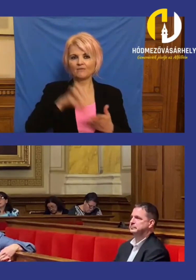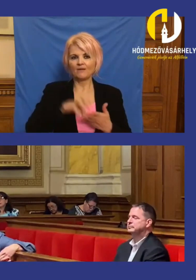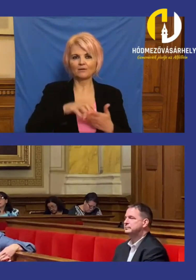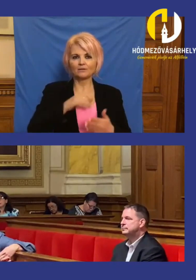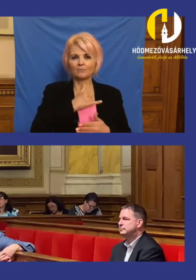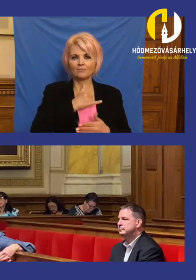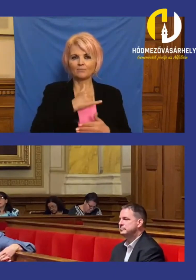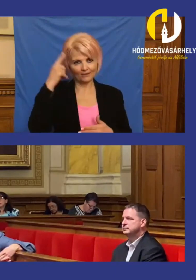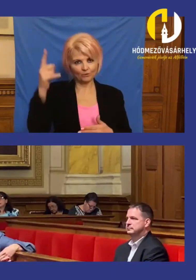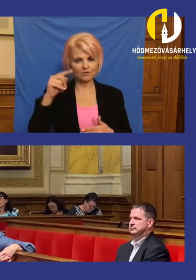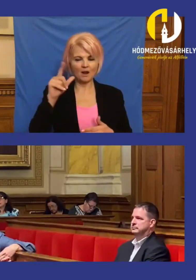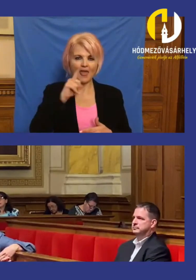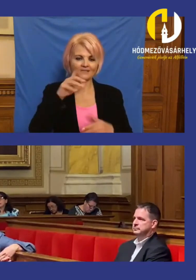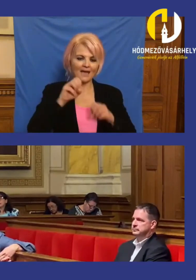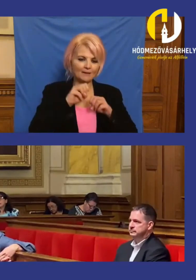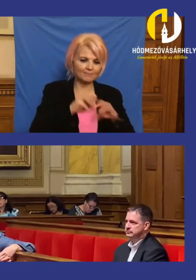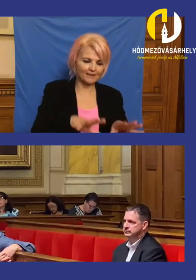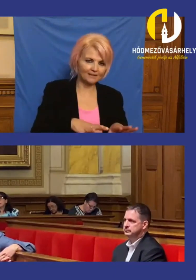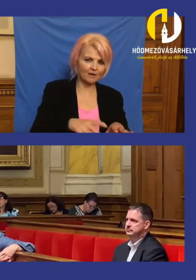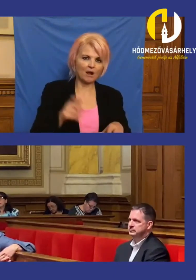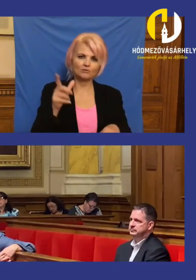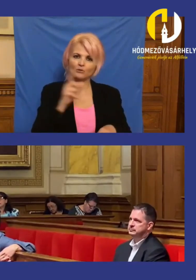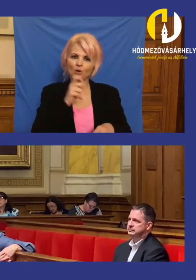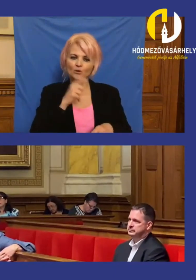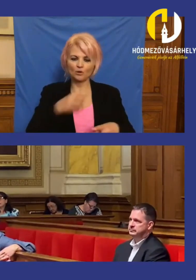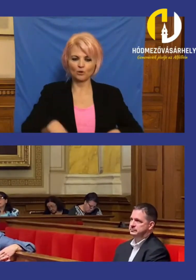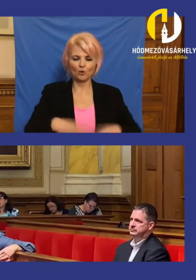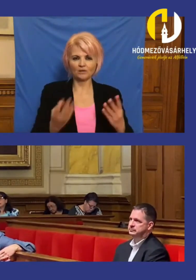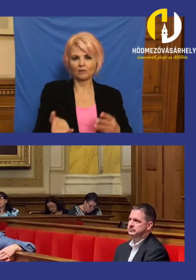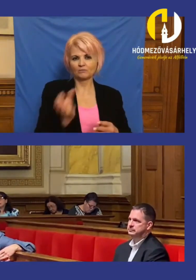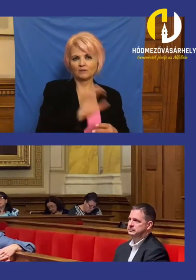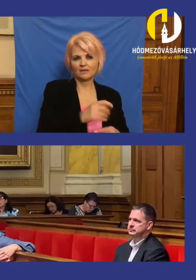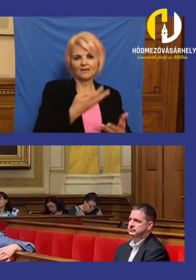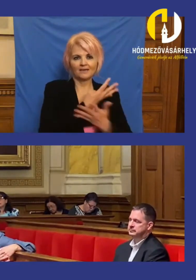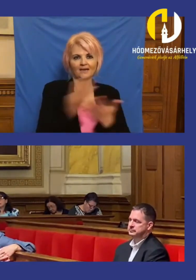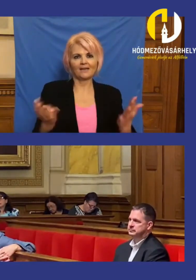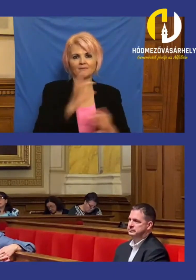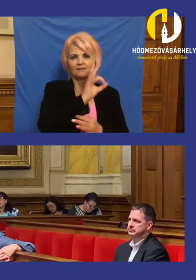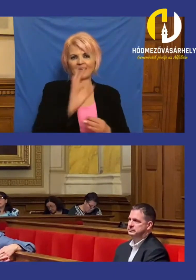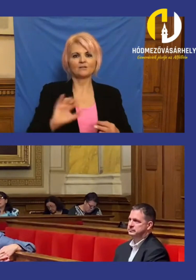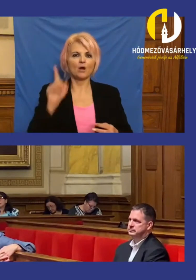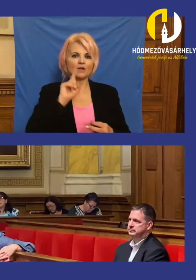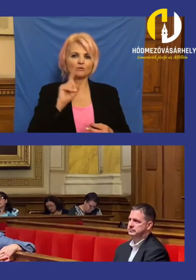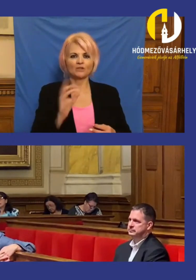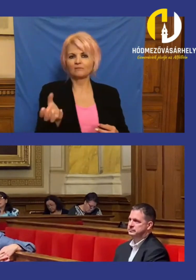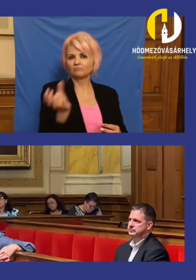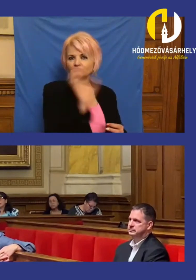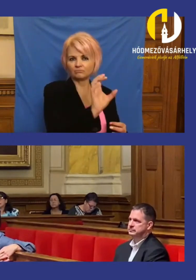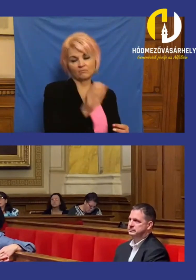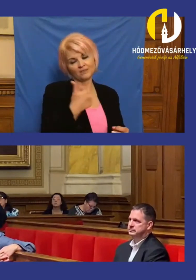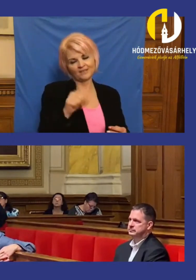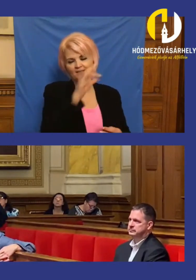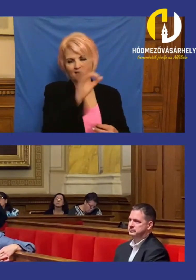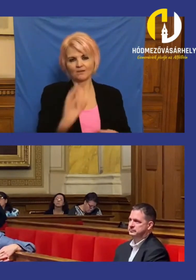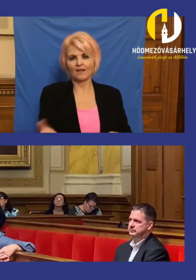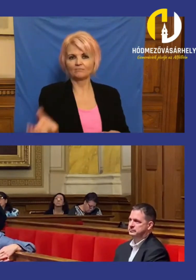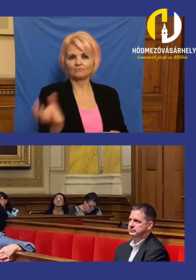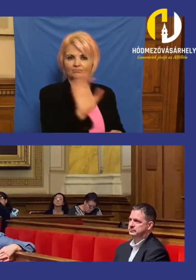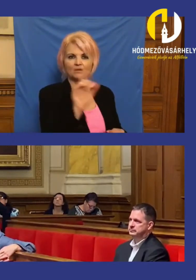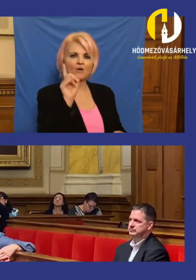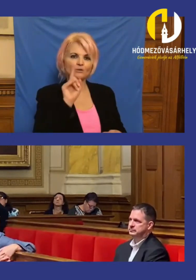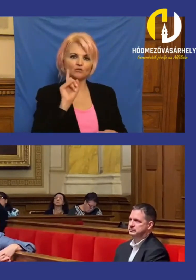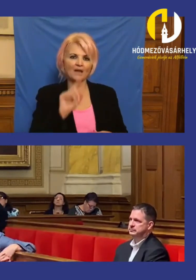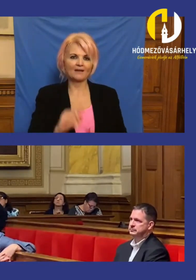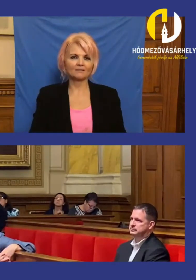is tudják, hogy ebben a lázermédia, meg gyűlölködő oldalakon 90%-ban hazugságok jelennek meg. De lehet, hogy 100. Jó, tehát